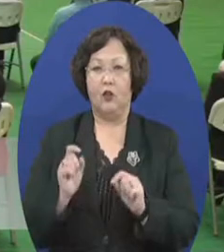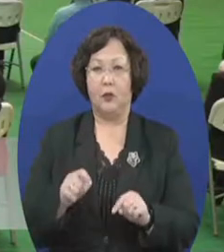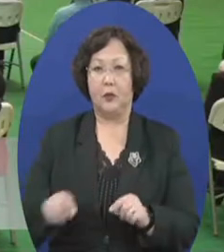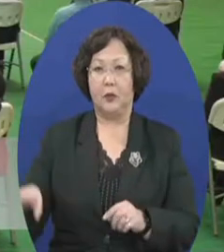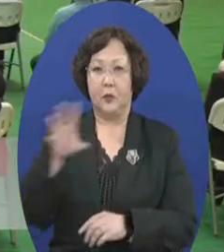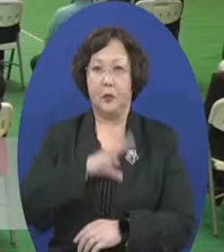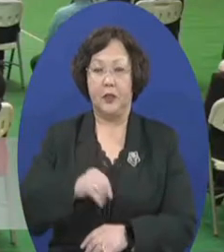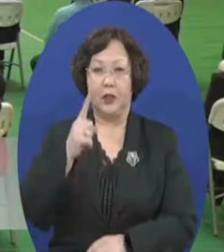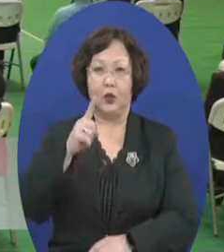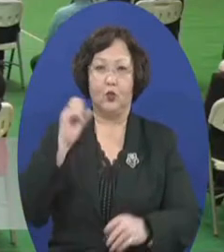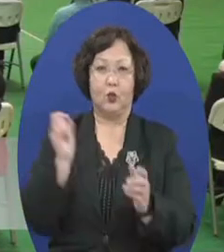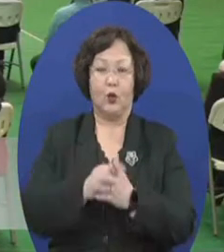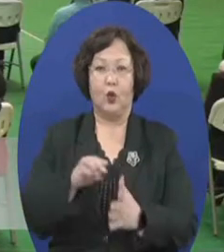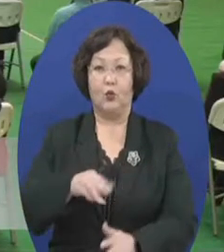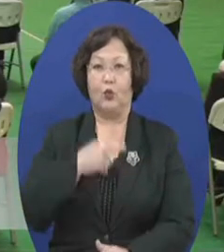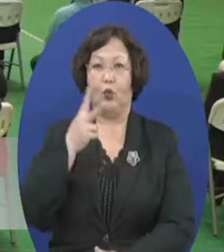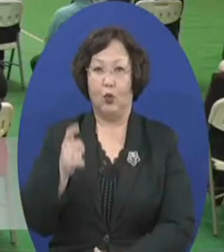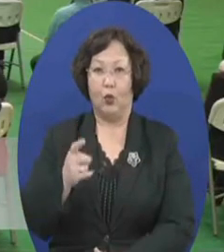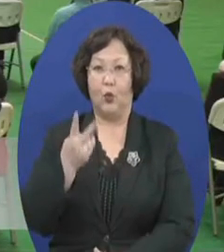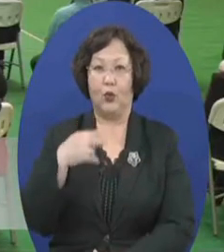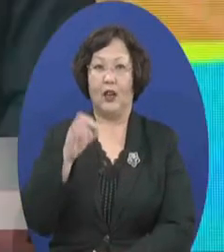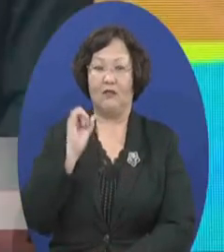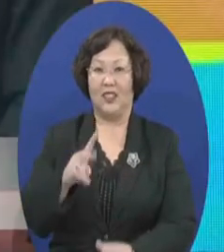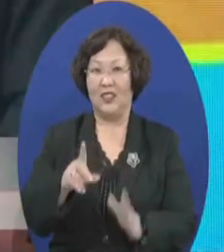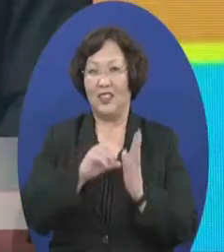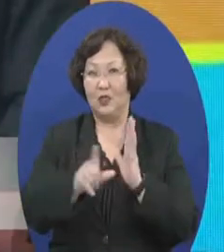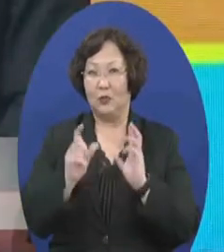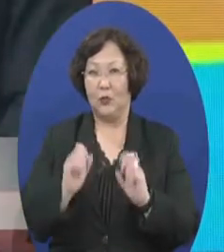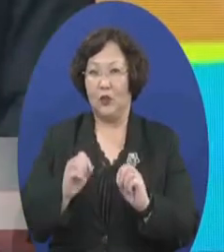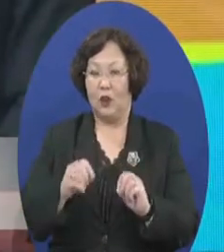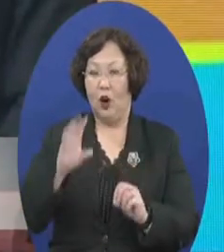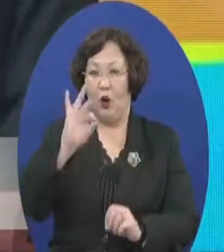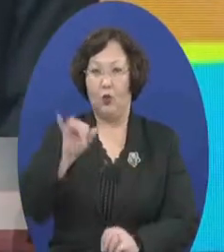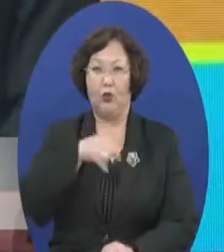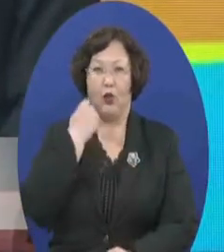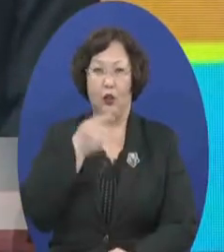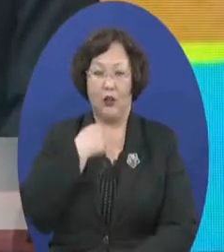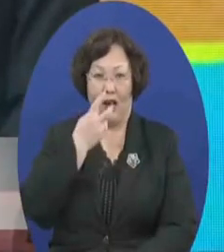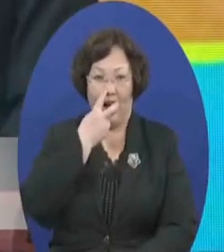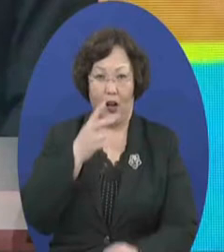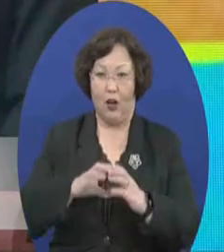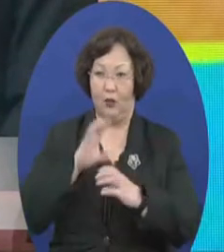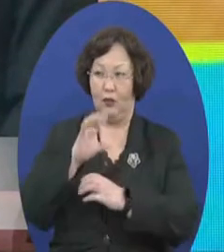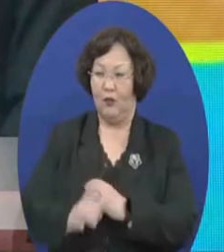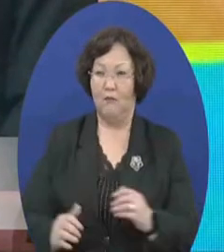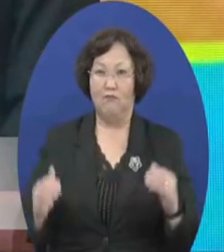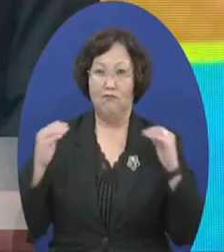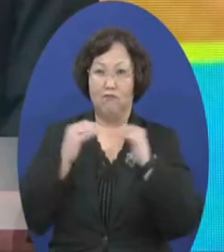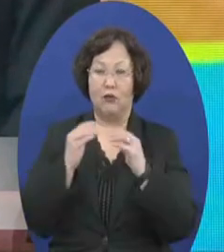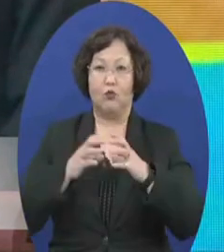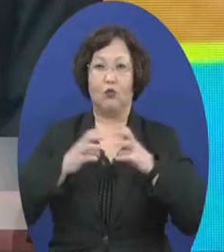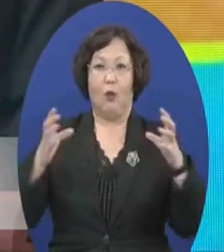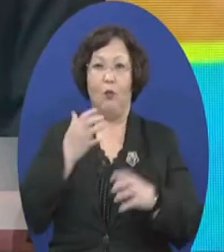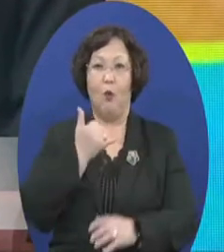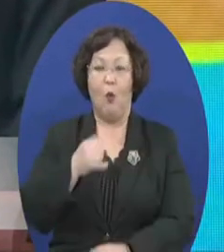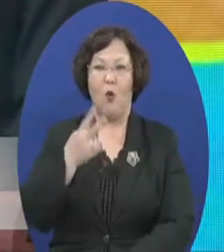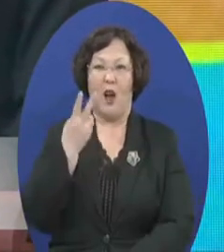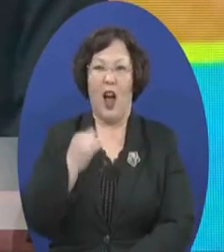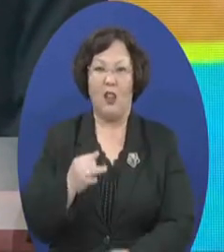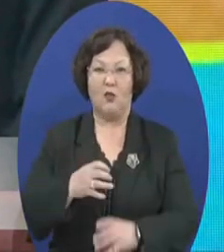Өнөөдөр бид нэгэн чухал түүхэн үйл явдлын гэрч болж байна. Бид ойлцоход дэлхийн энтэй томохон уурхай нэг